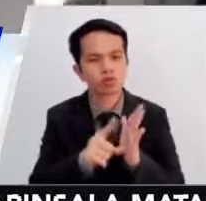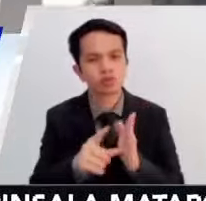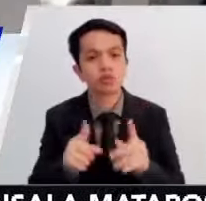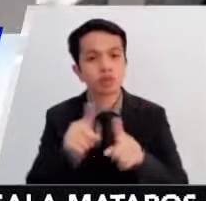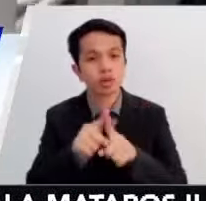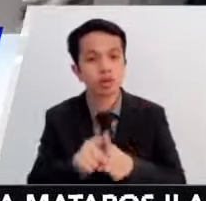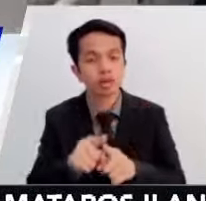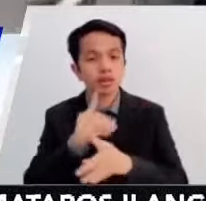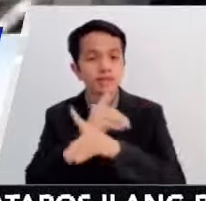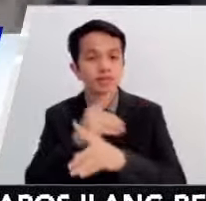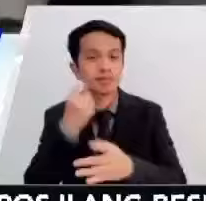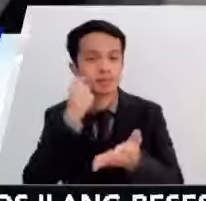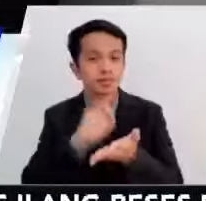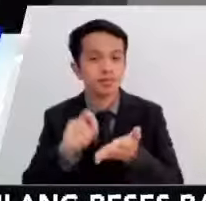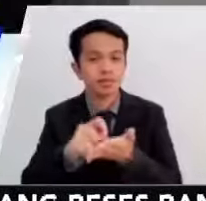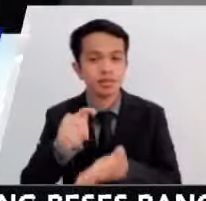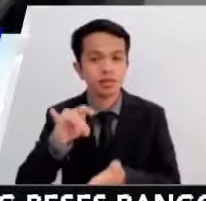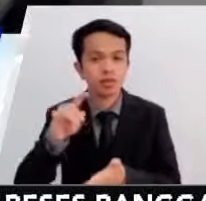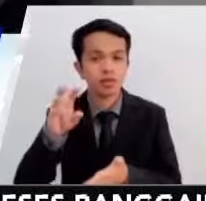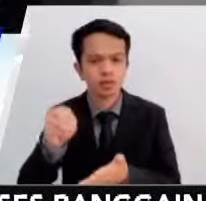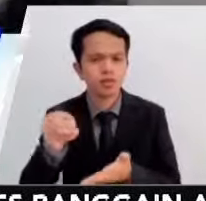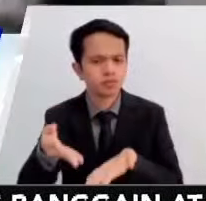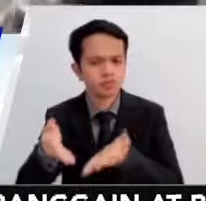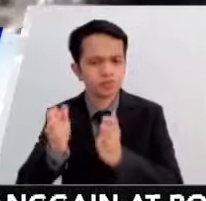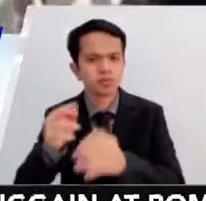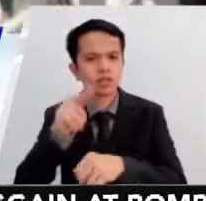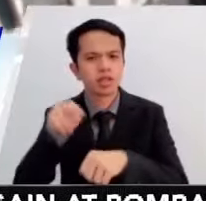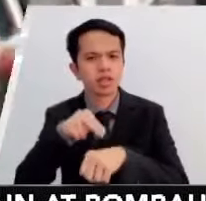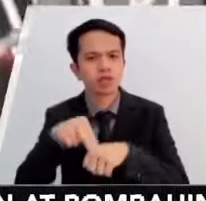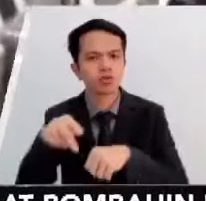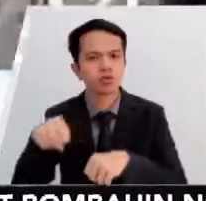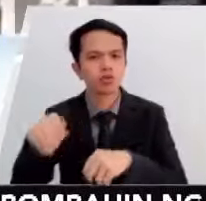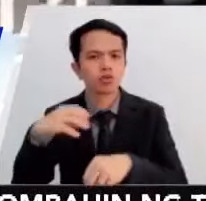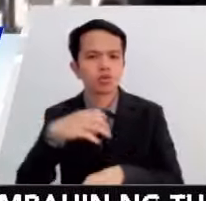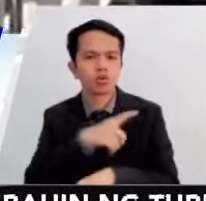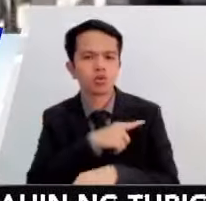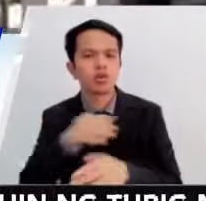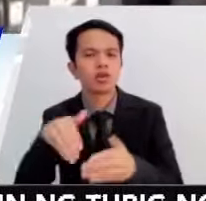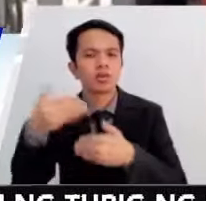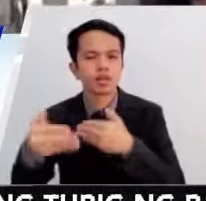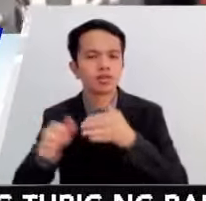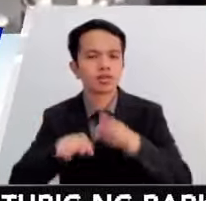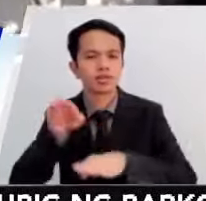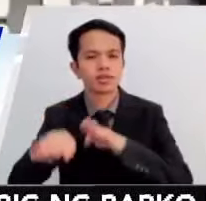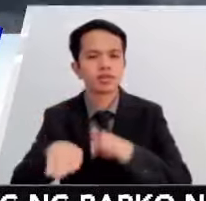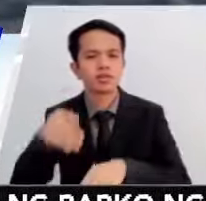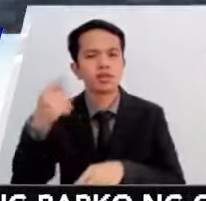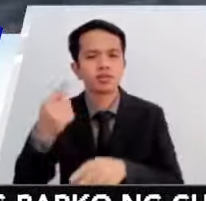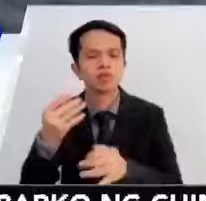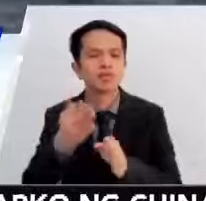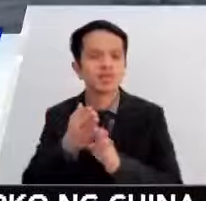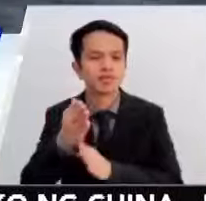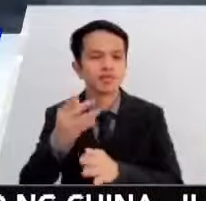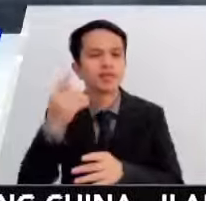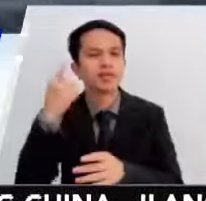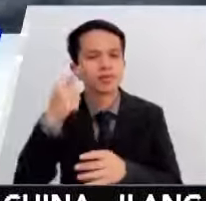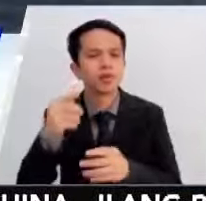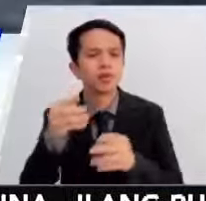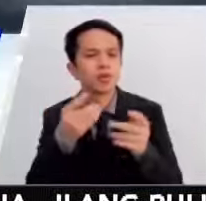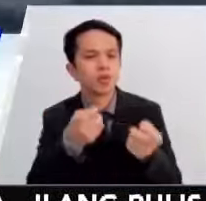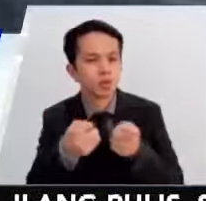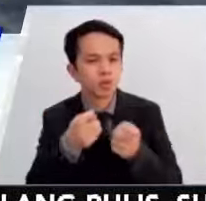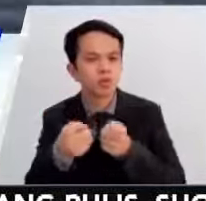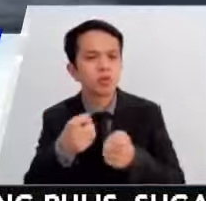Gibo Chodoro sinabing ipinaubaya na sa National Maritime Council ang mga susunod na hakbang na direktang pinangangasiwaan ng